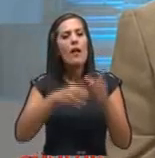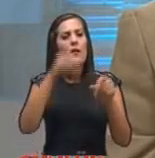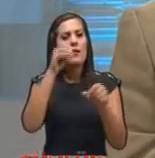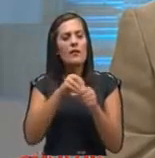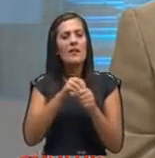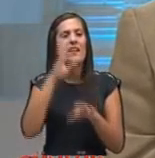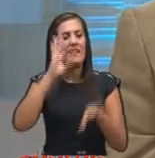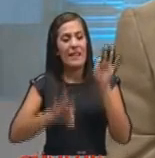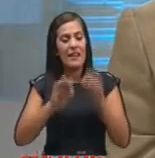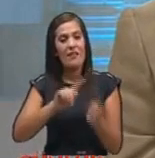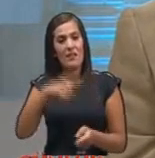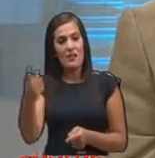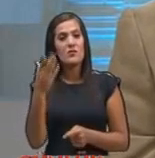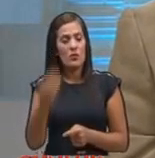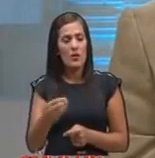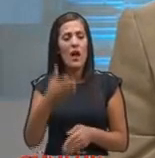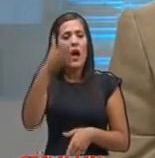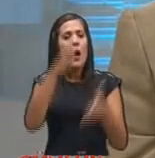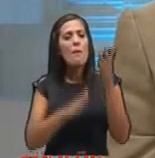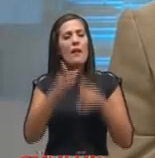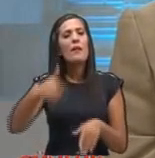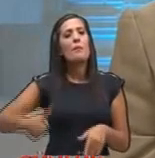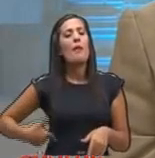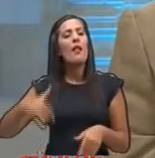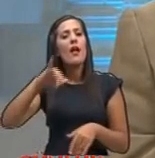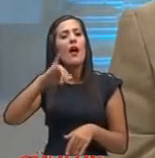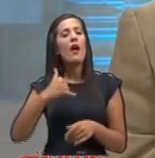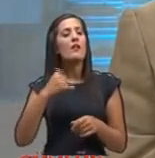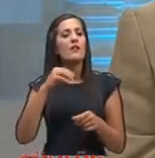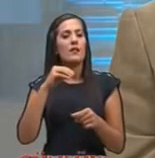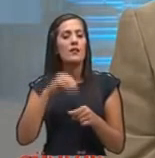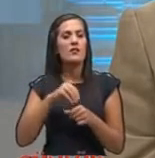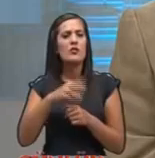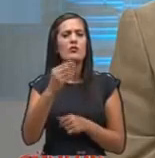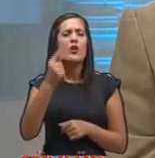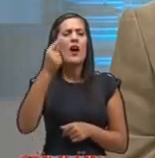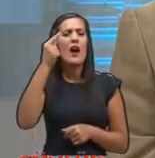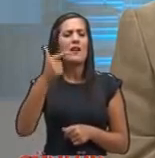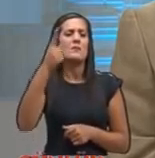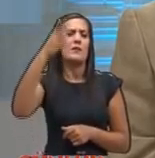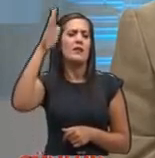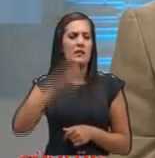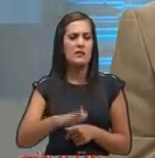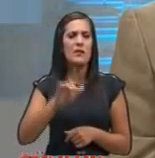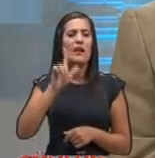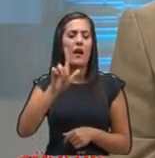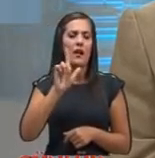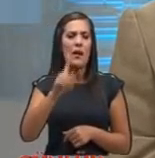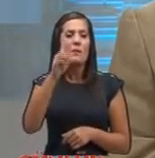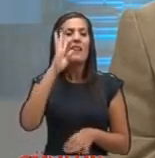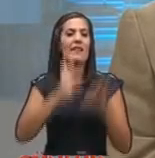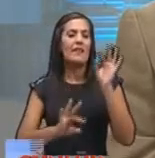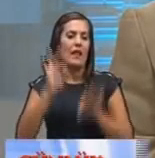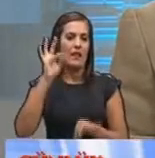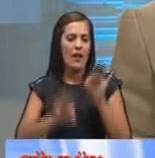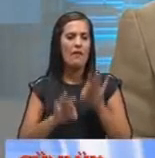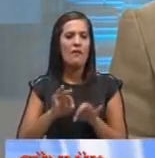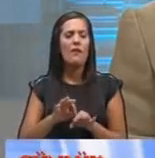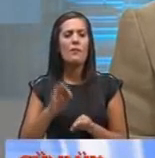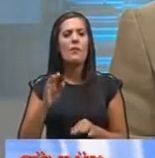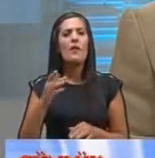ameliyattan hani tedaviye geçecek olursak, ameliyat bel ağrılarının çok az bir kısmında gereken bir tedavi şeklidir.